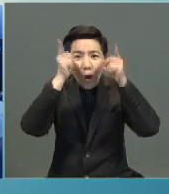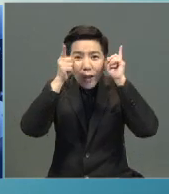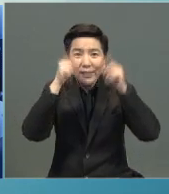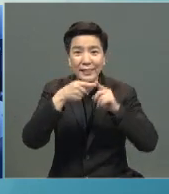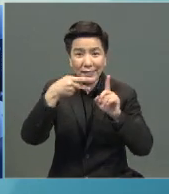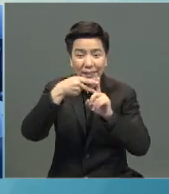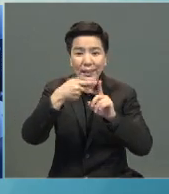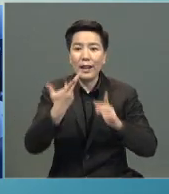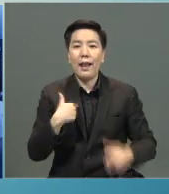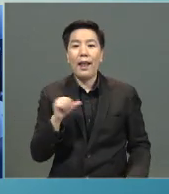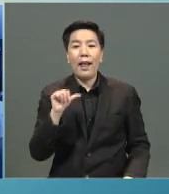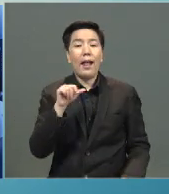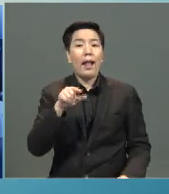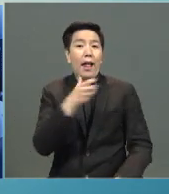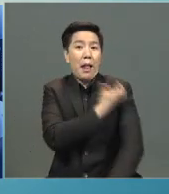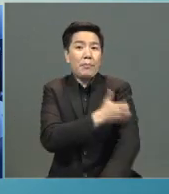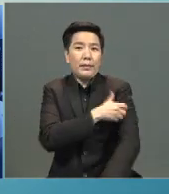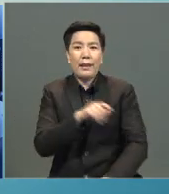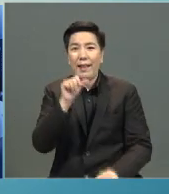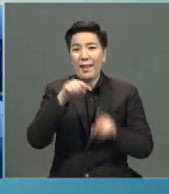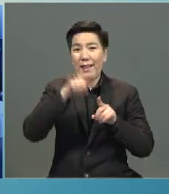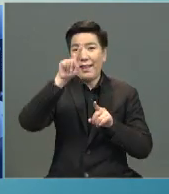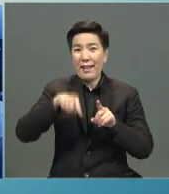หรือเข้าไปใน App Storeในระบบ Apple